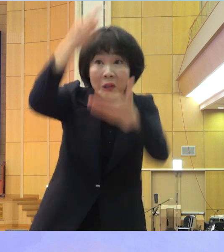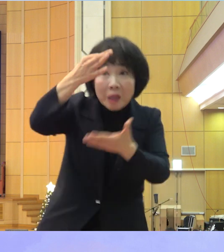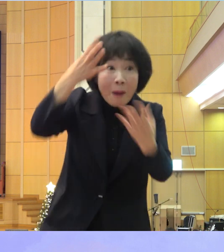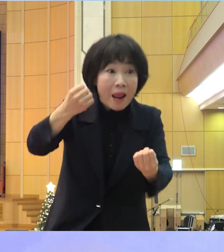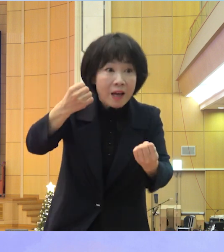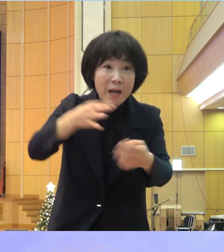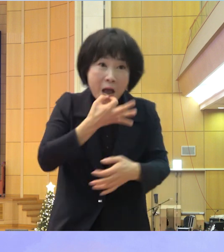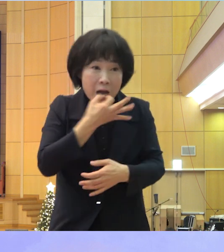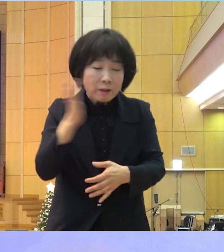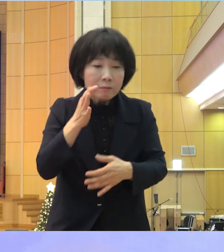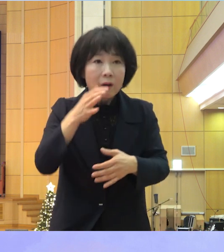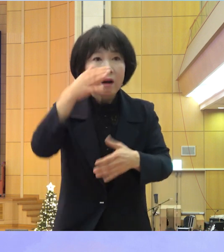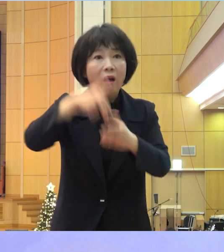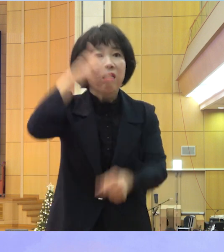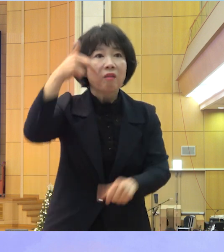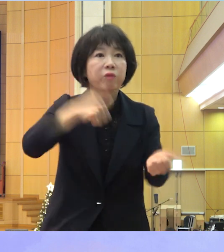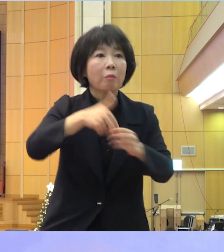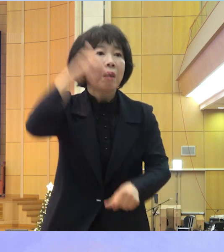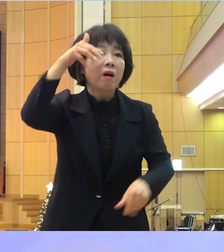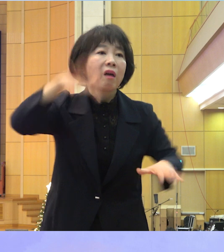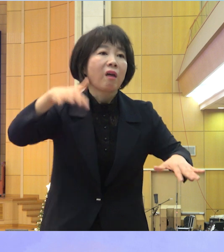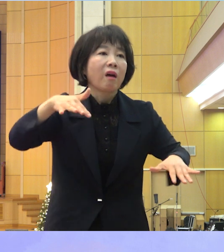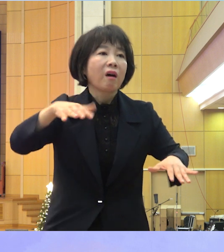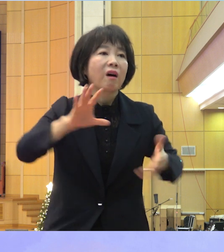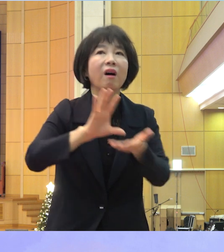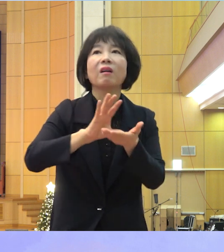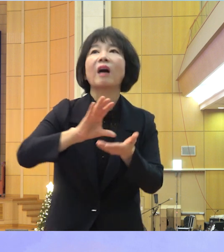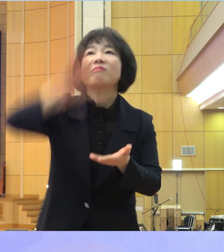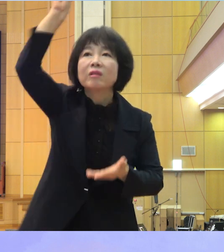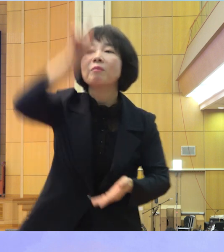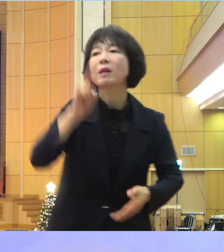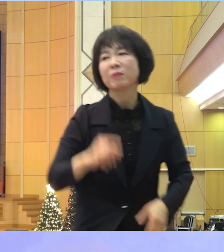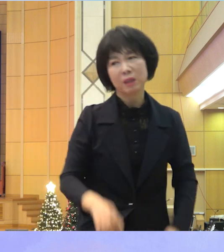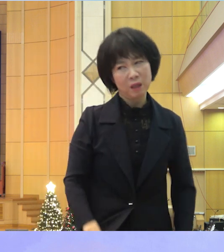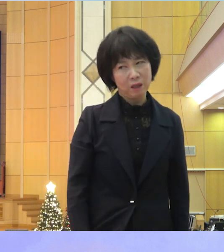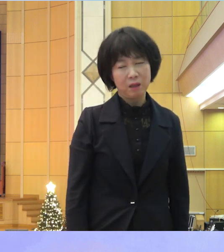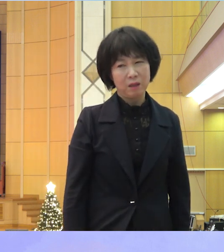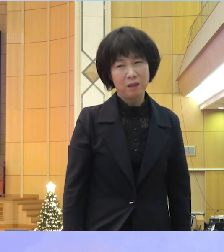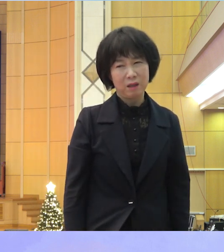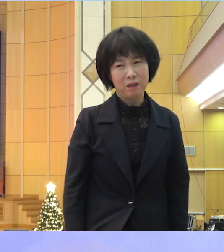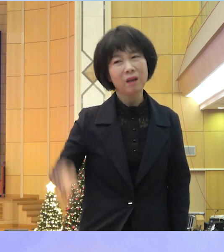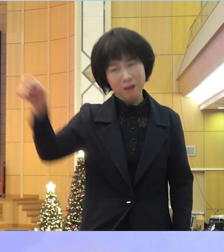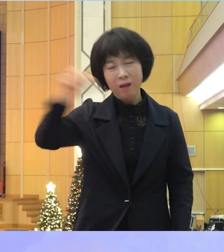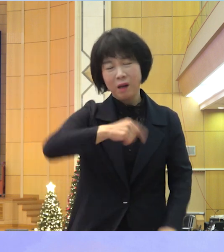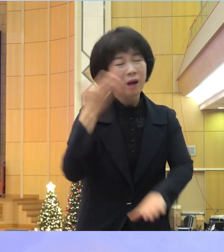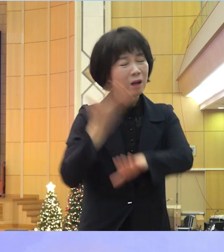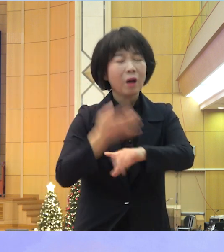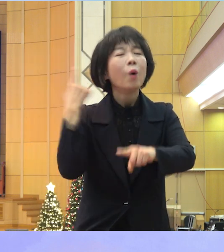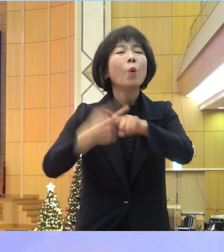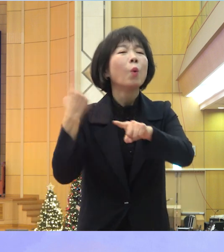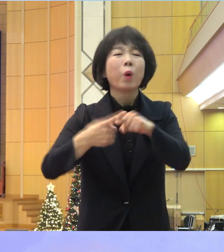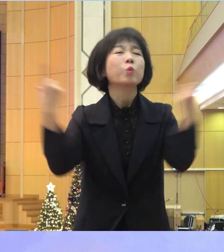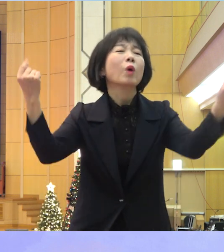벗기고, 너도 삼배옷 입고 나도 삼배옷 입고, 요즘에는 베트남산이래.